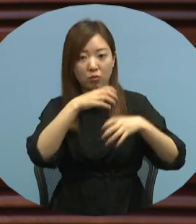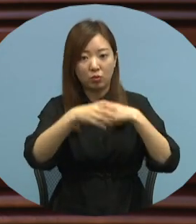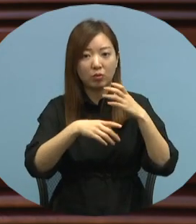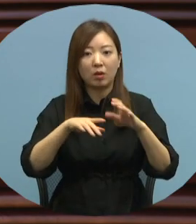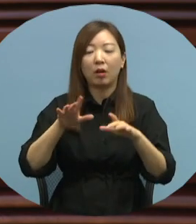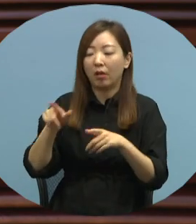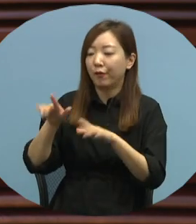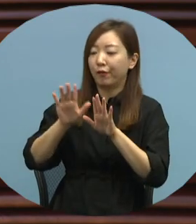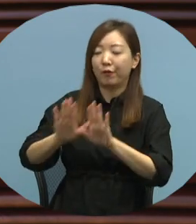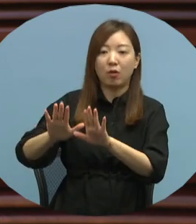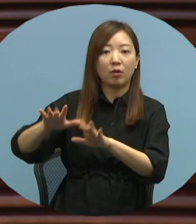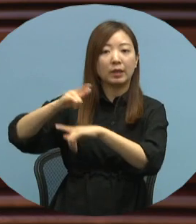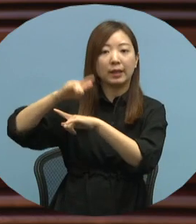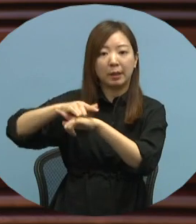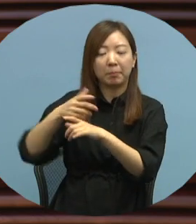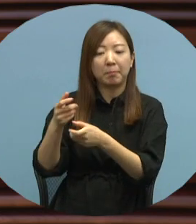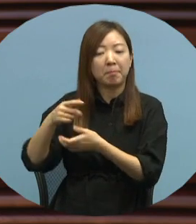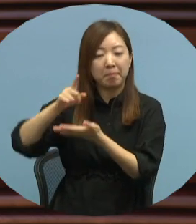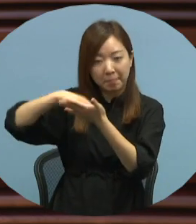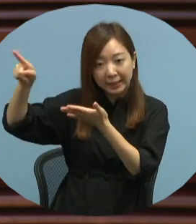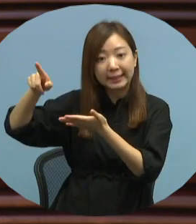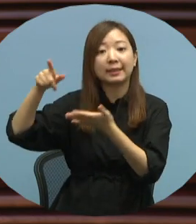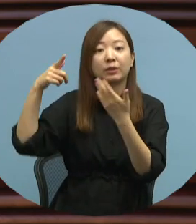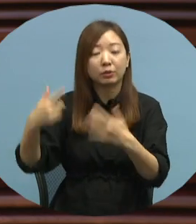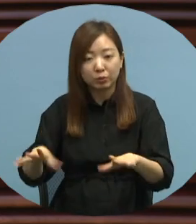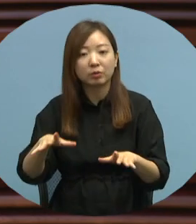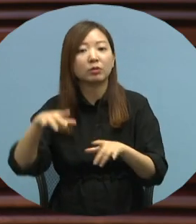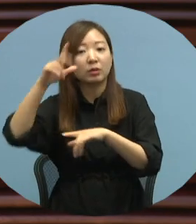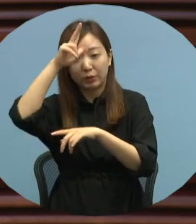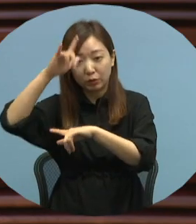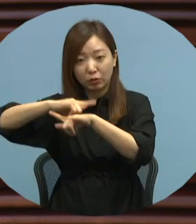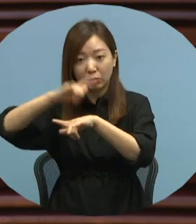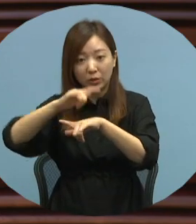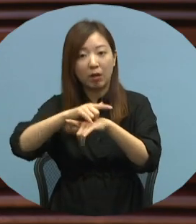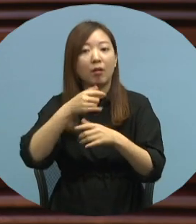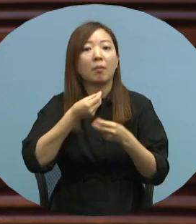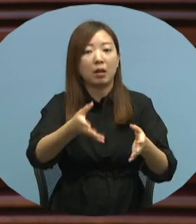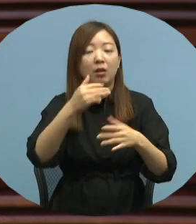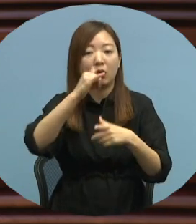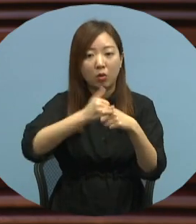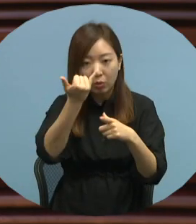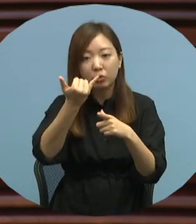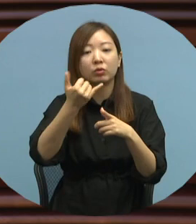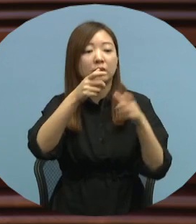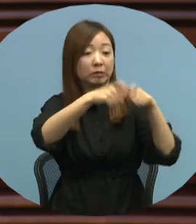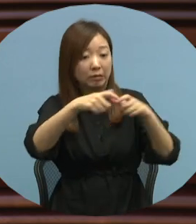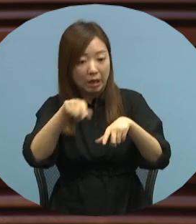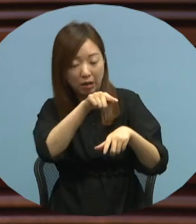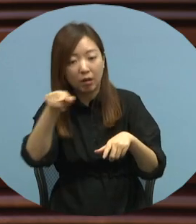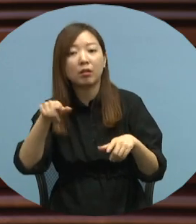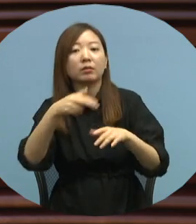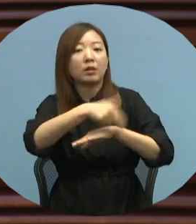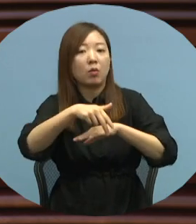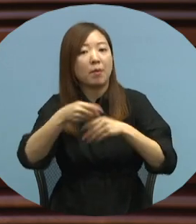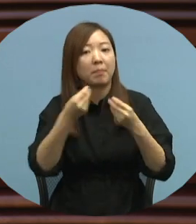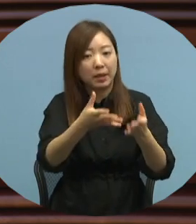的撥款批准之後，在綜援計劃下推行為期6個月的援助失業人士特別計劃。根據這個有時